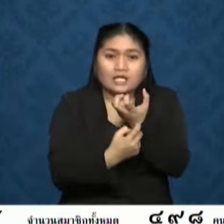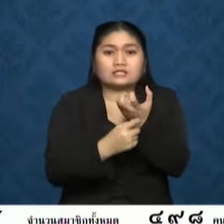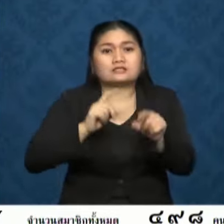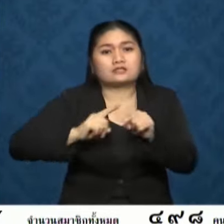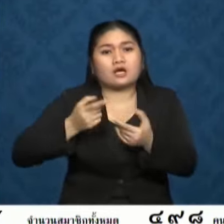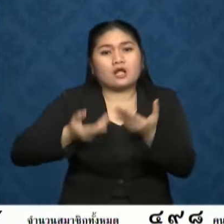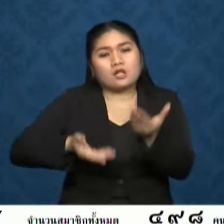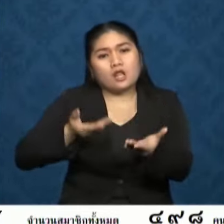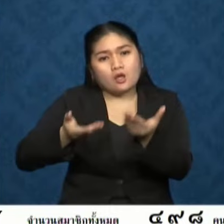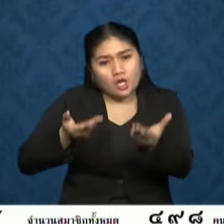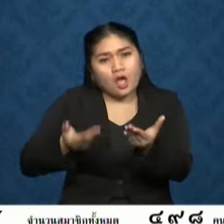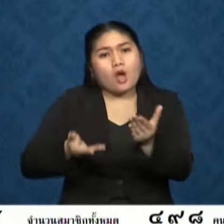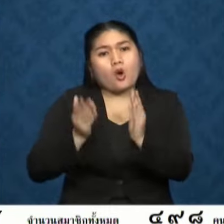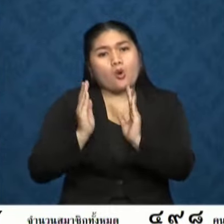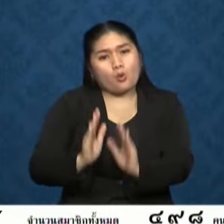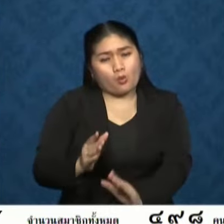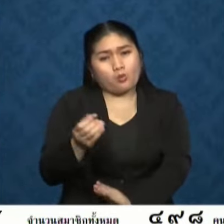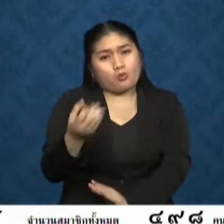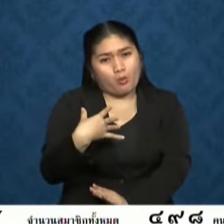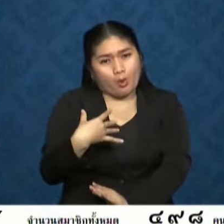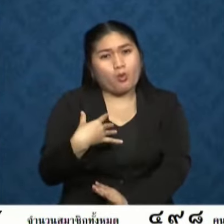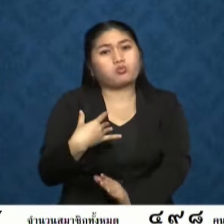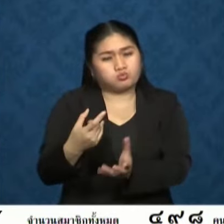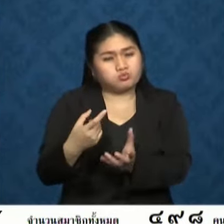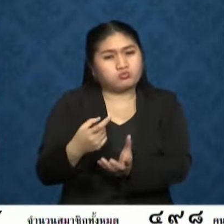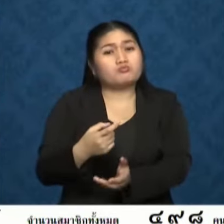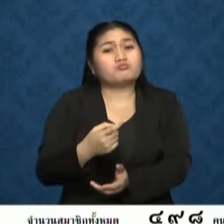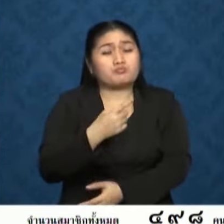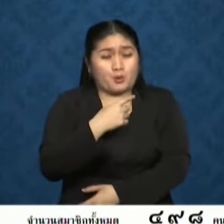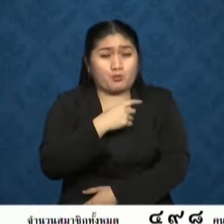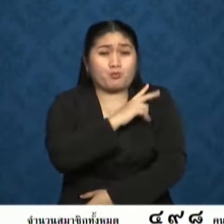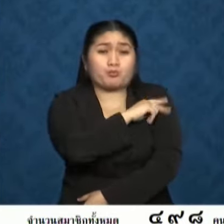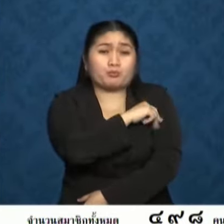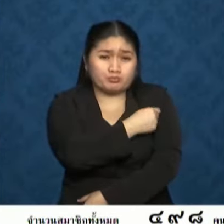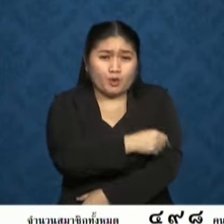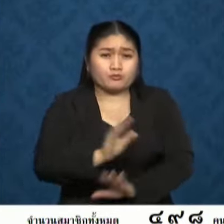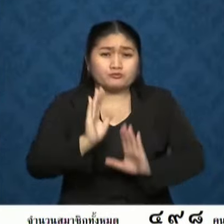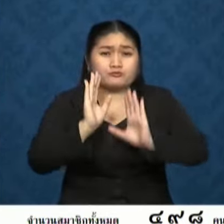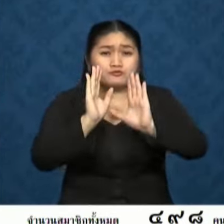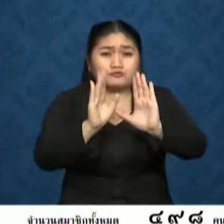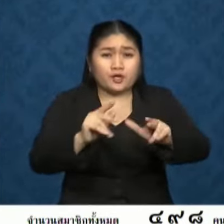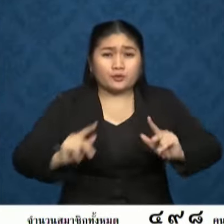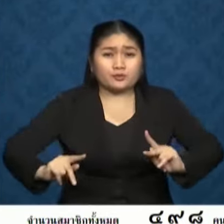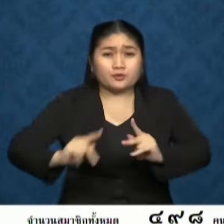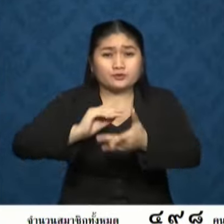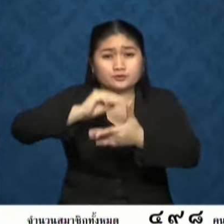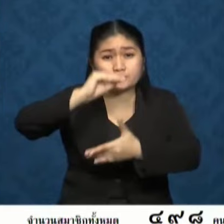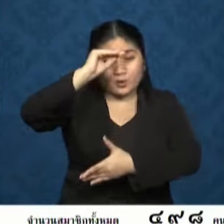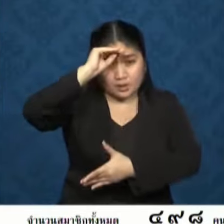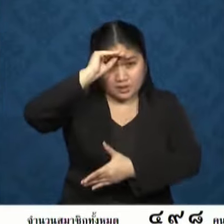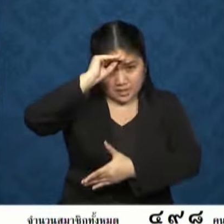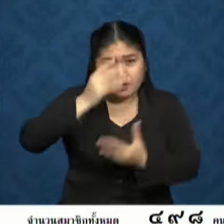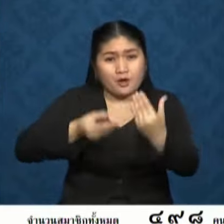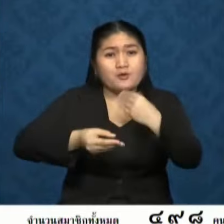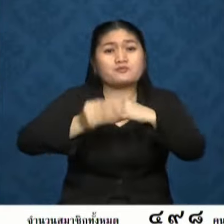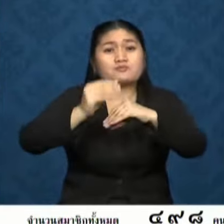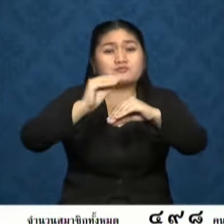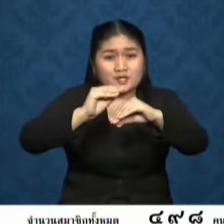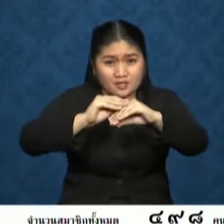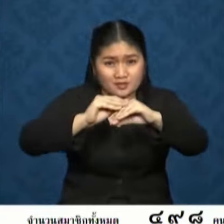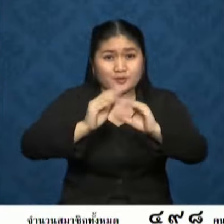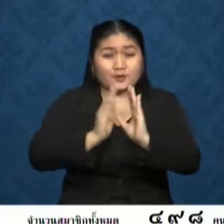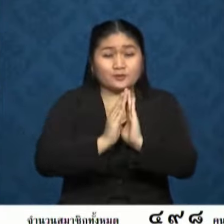ซึเหล่านี้ ชาวบางกเรียกว่า หมอ่อแทนก็ฝากกสวธาสุขได้ไปเพ่มเติมส่งเหลานี้ดวยนะคร